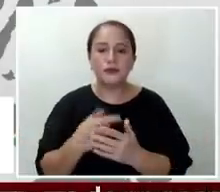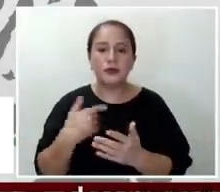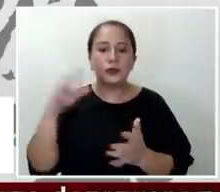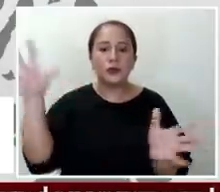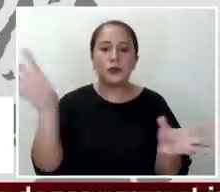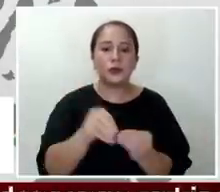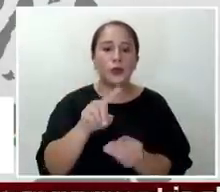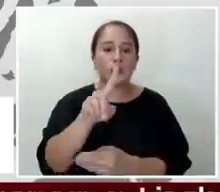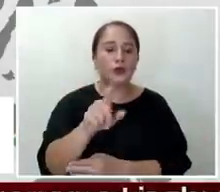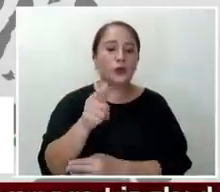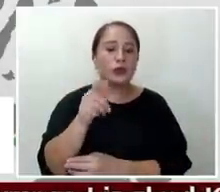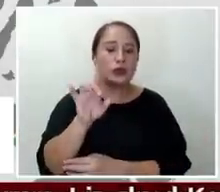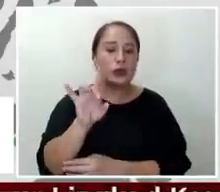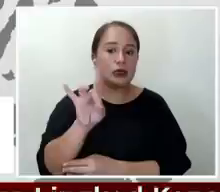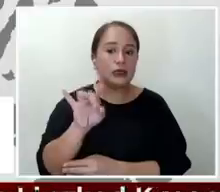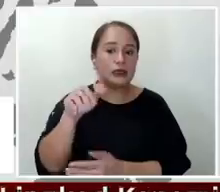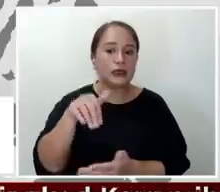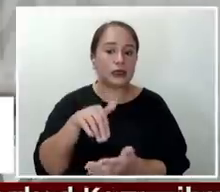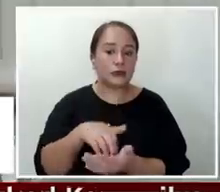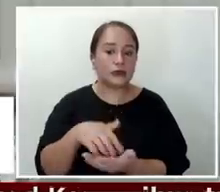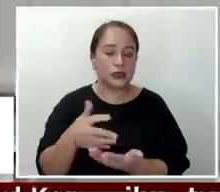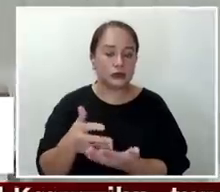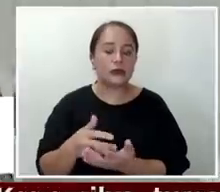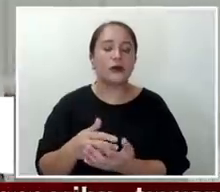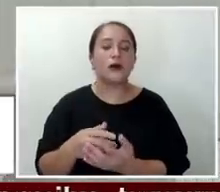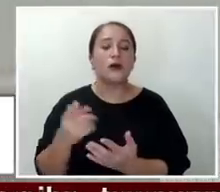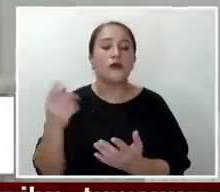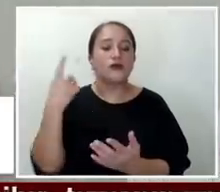higit 128,000 bed capacity